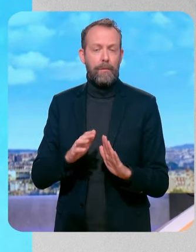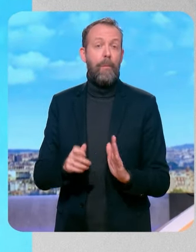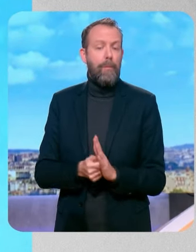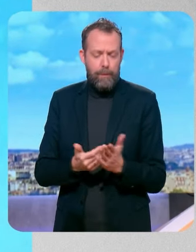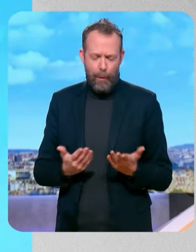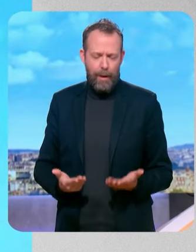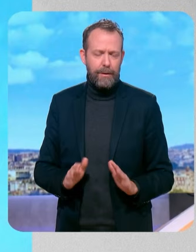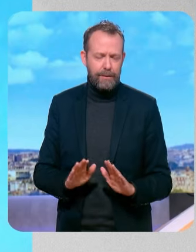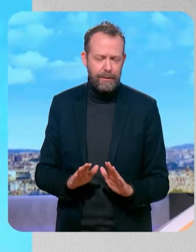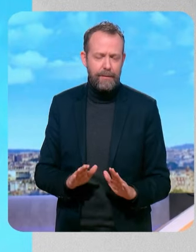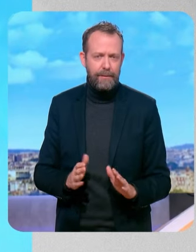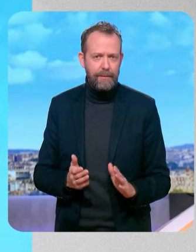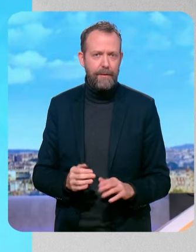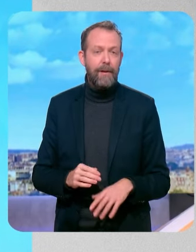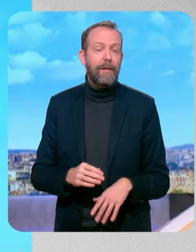l'instant,